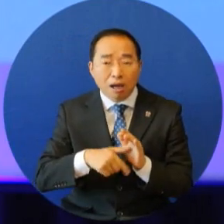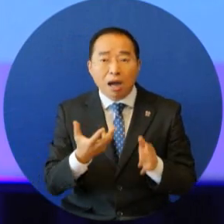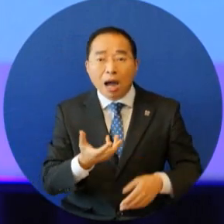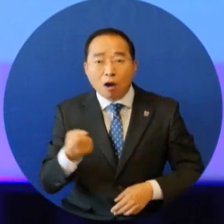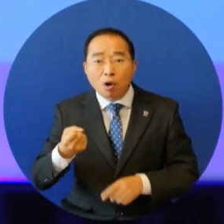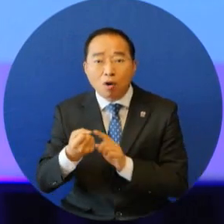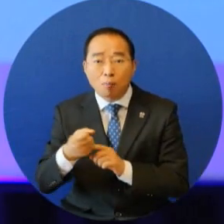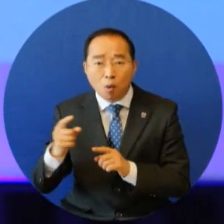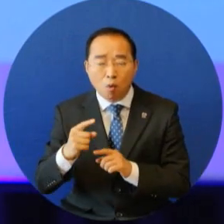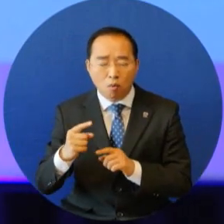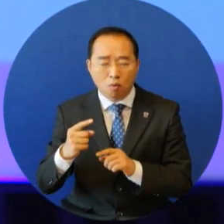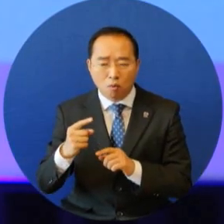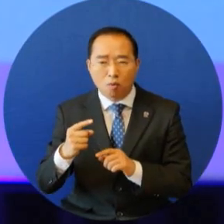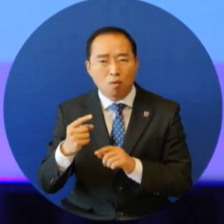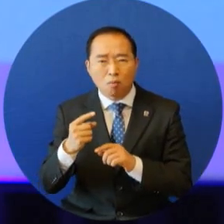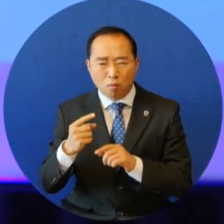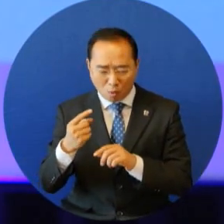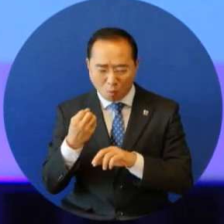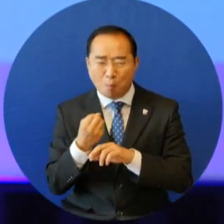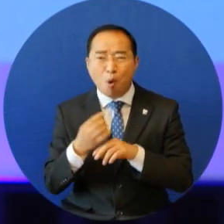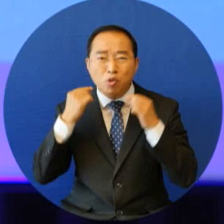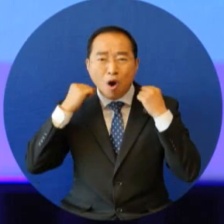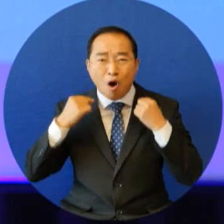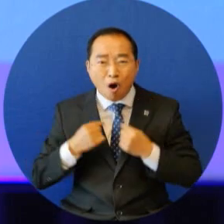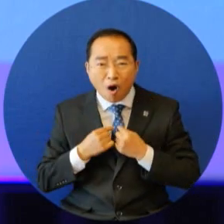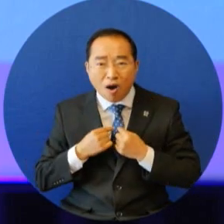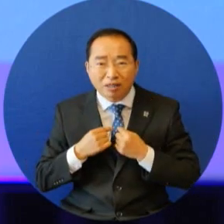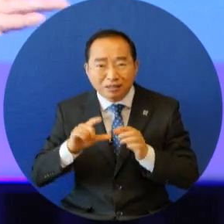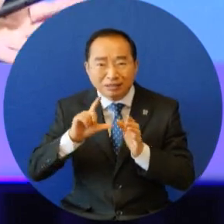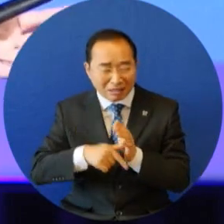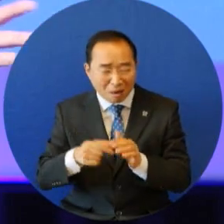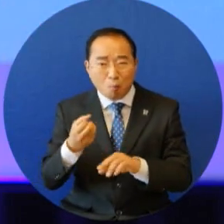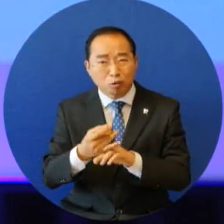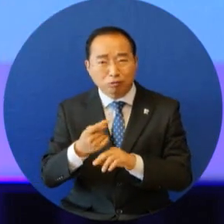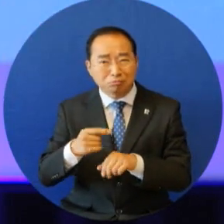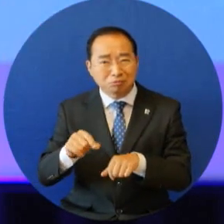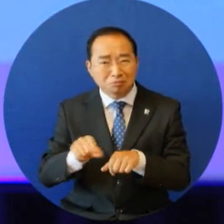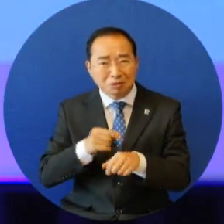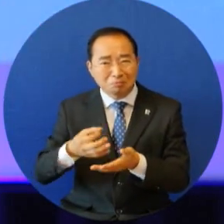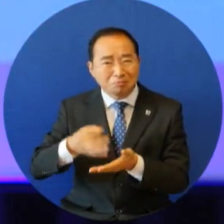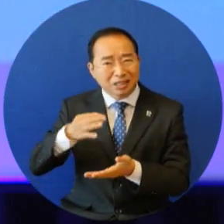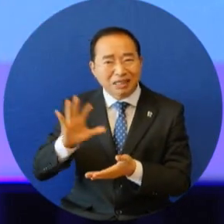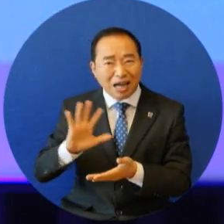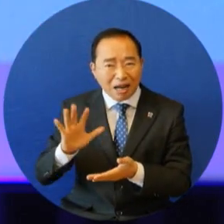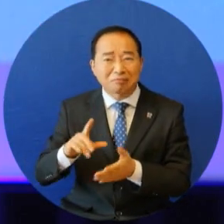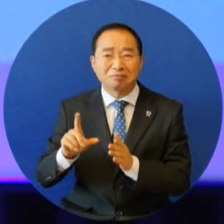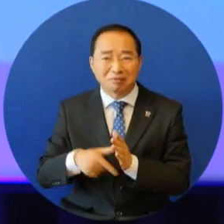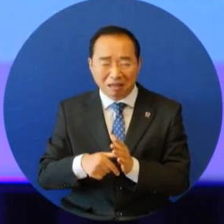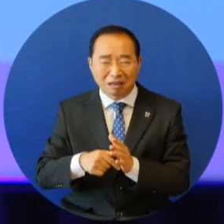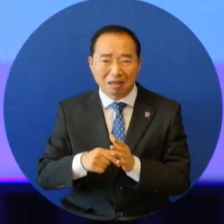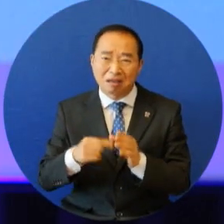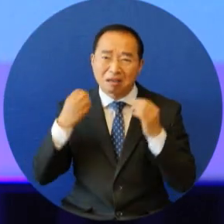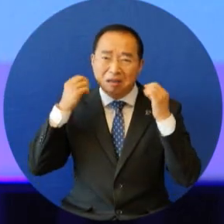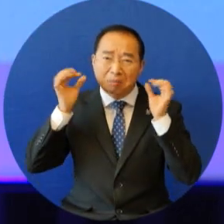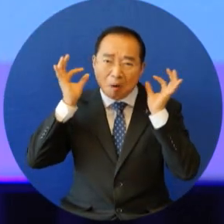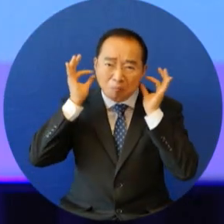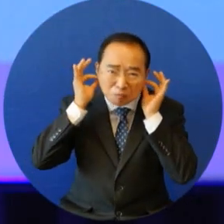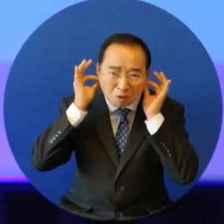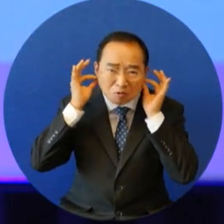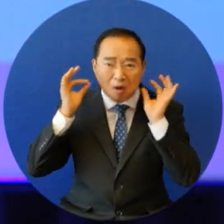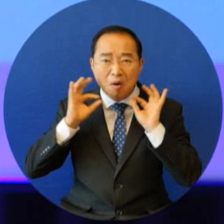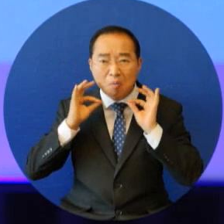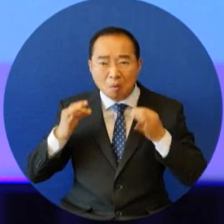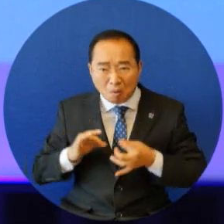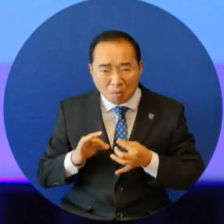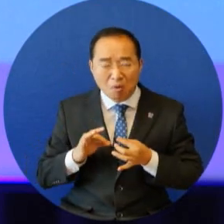보석, 그 당시만 해도 보석의 가치는 크게 없었는데 어차피 가지고 나갈 수 있는 게 보석뿐이 없었기 때문에